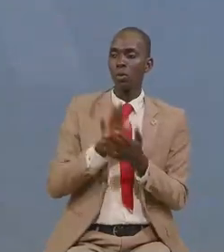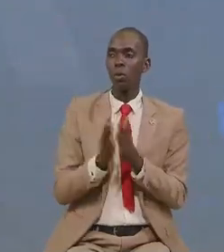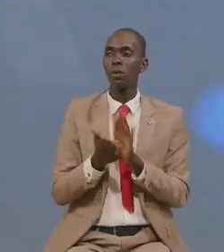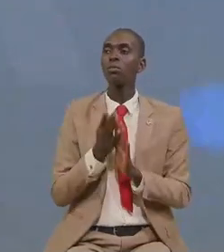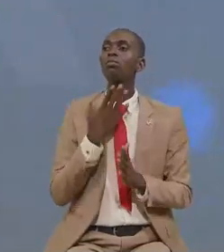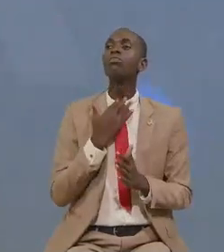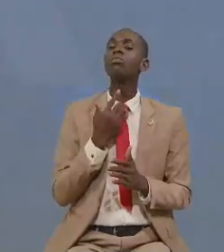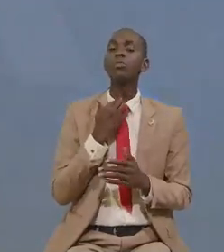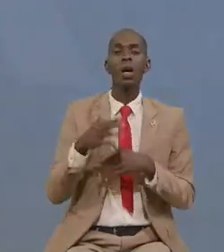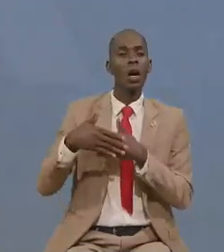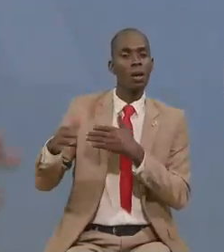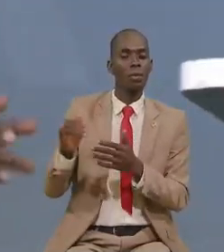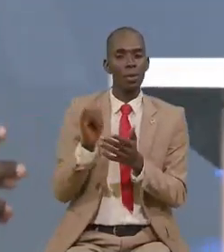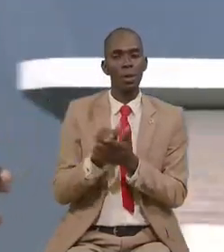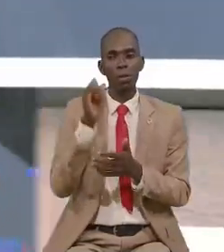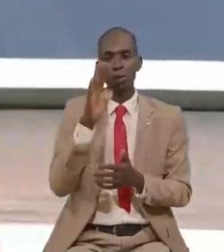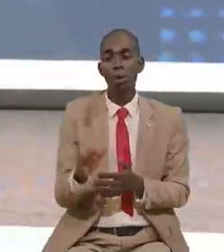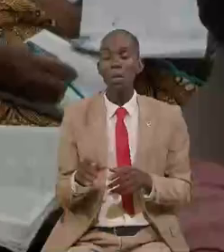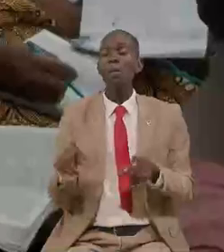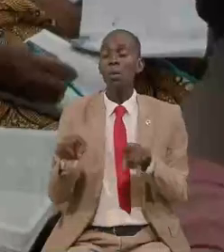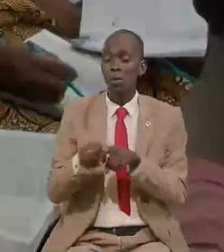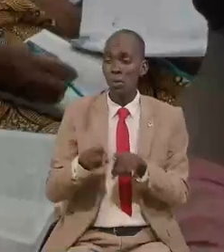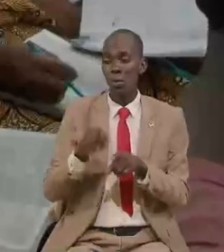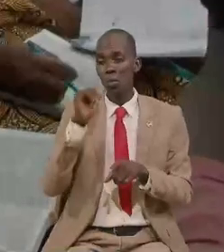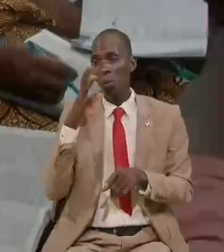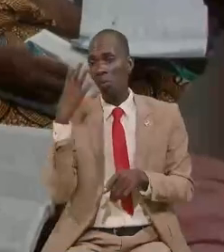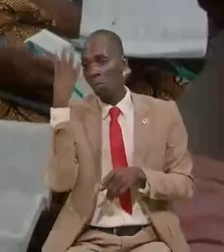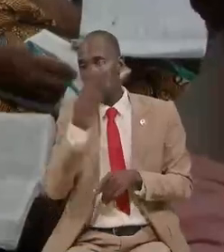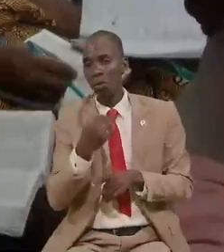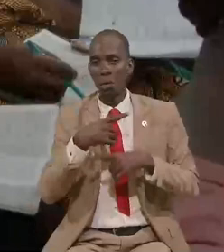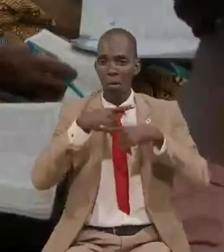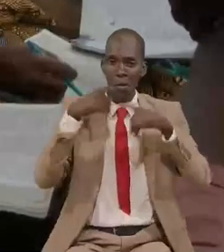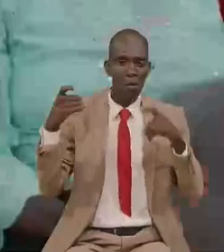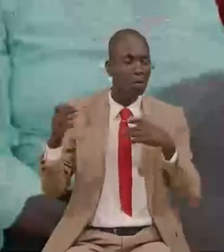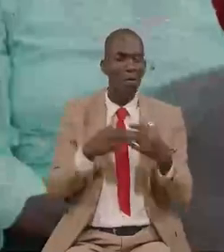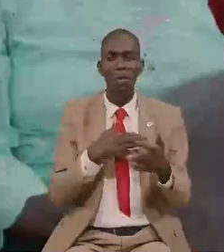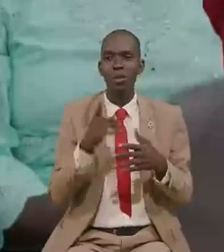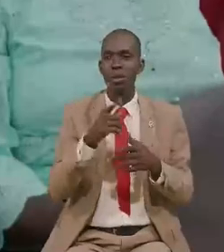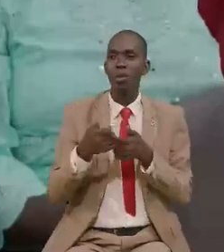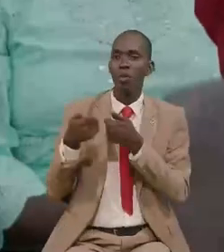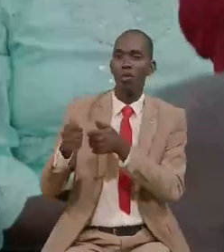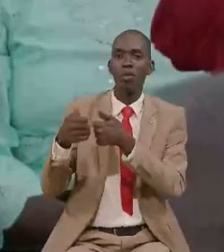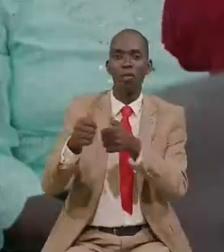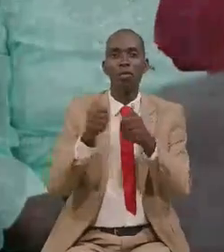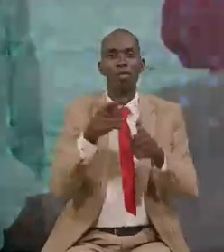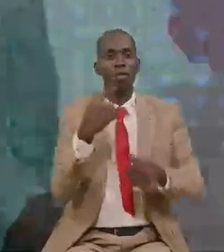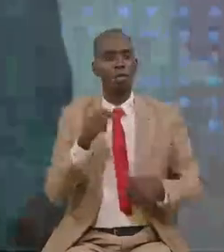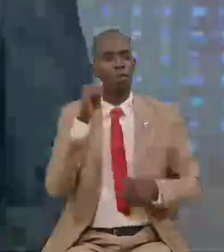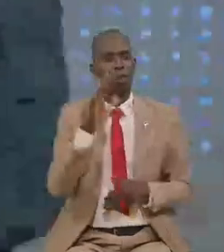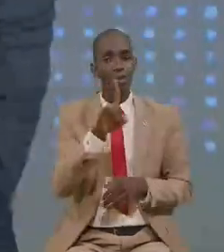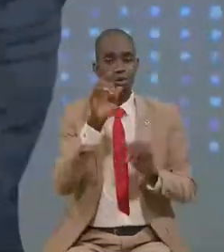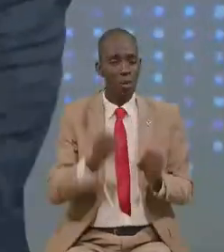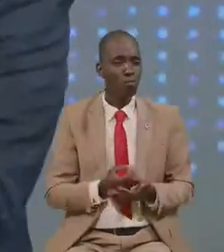toi, attrayant devant toi, même celles qui sont vilaines. Elles ont l'air belles devant toi. Et tu cours après elles. Et tu peux dépasser tout ton